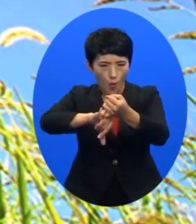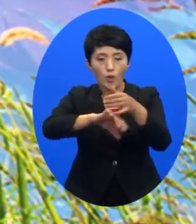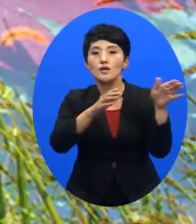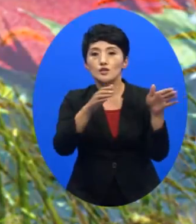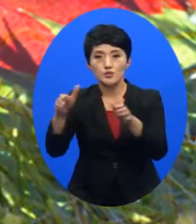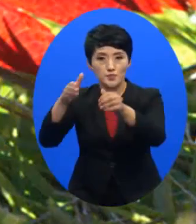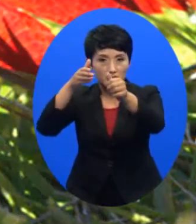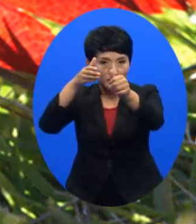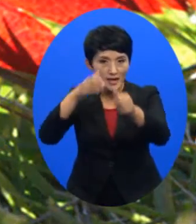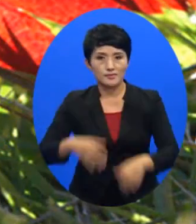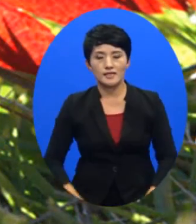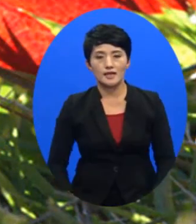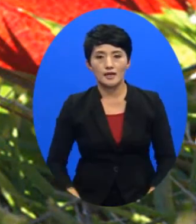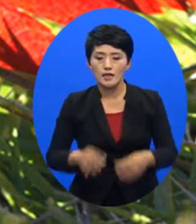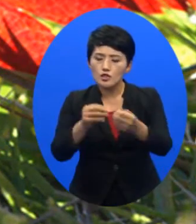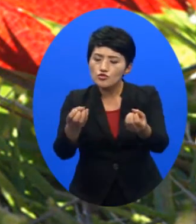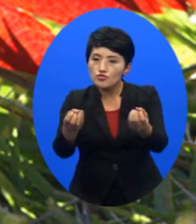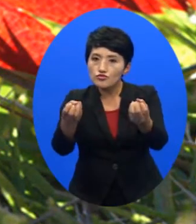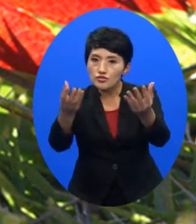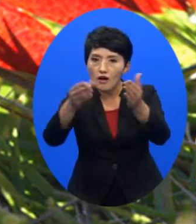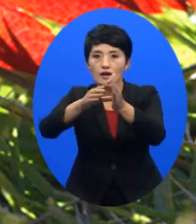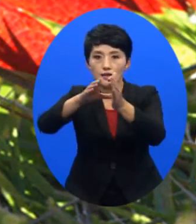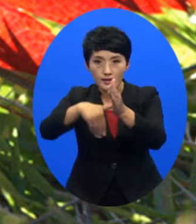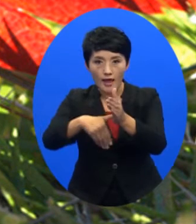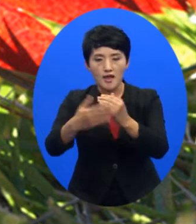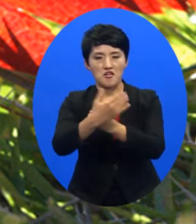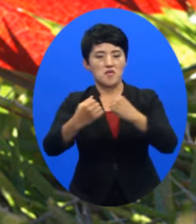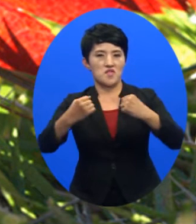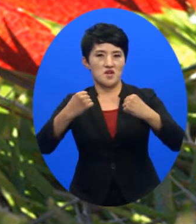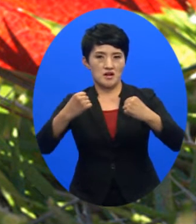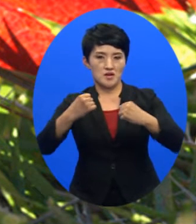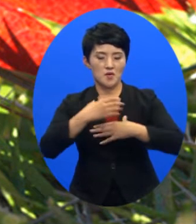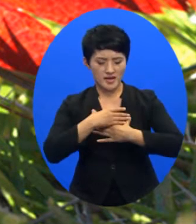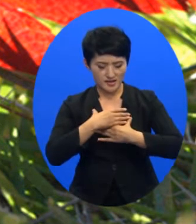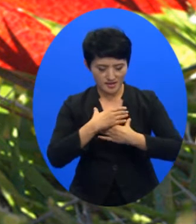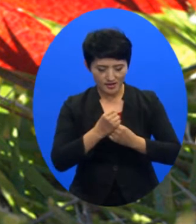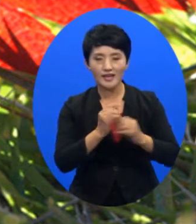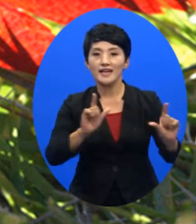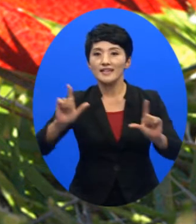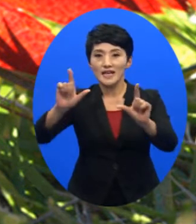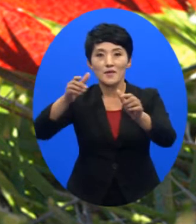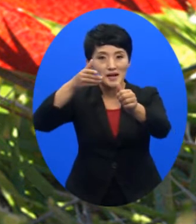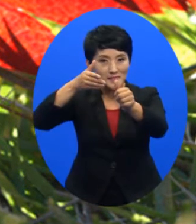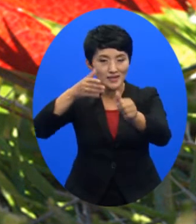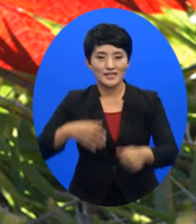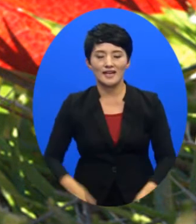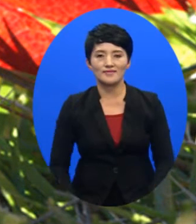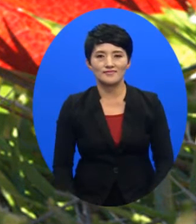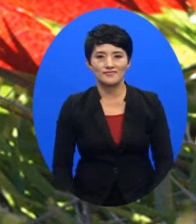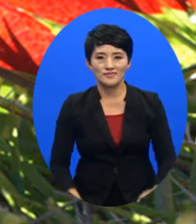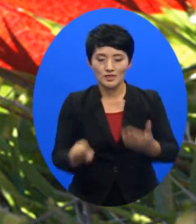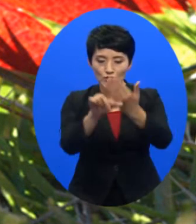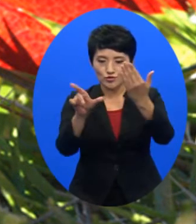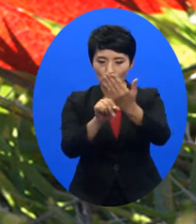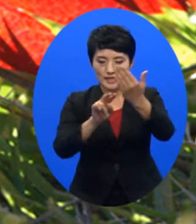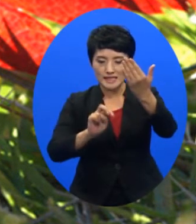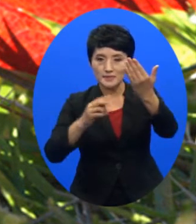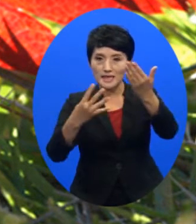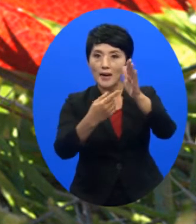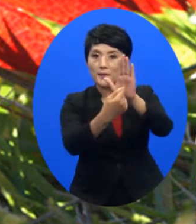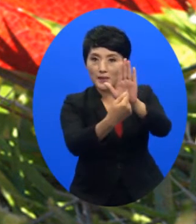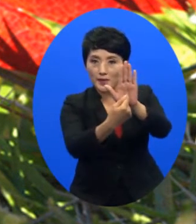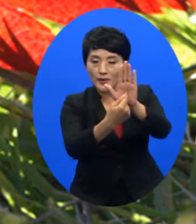합니다. 이번 추석 몇 가지 안전수칙으로 풍성한 한가위 보내시기 바랍니다. 그럼 9월